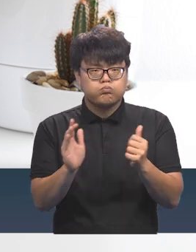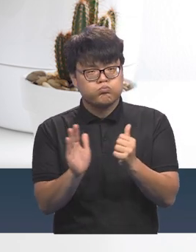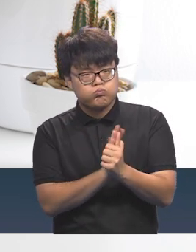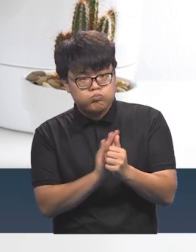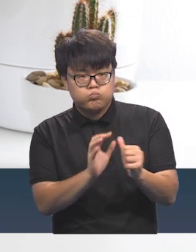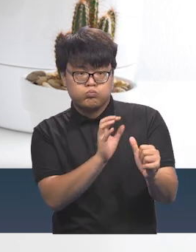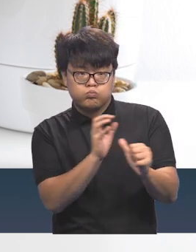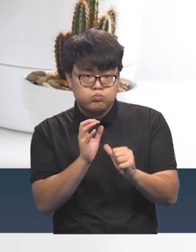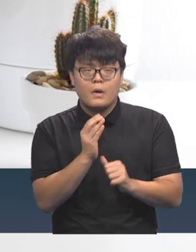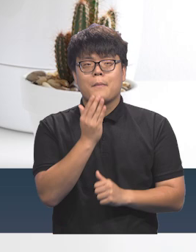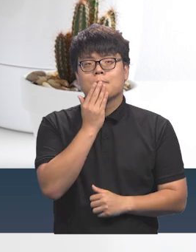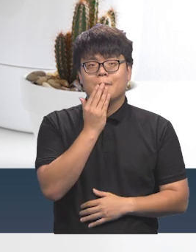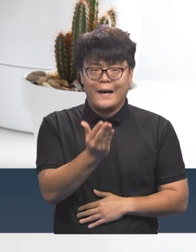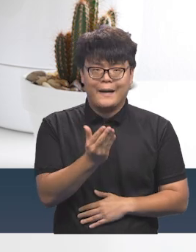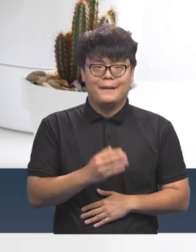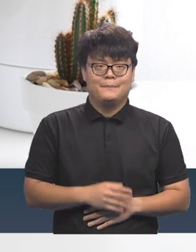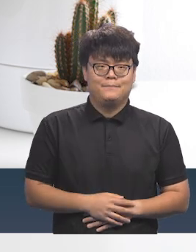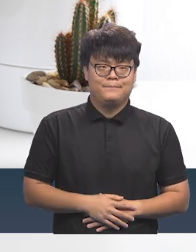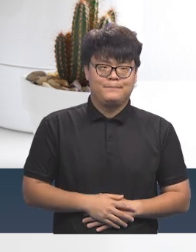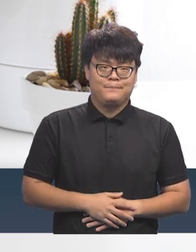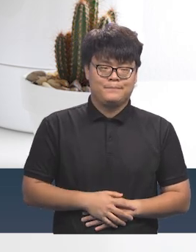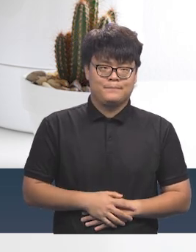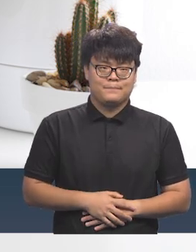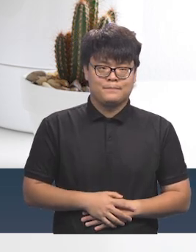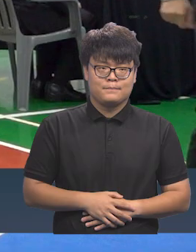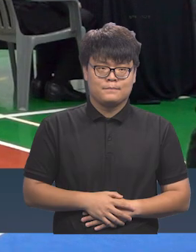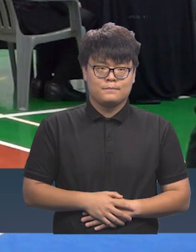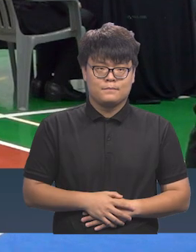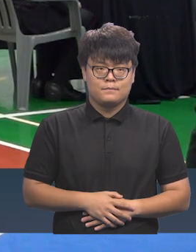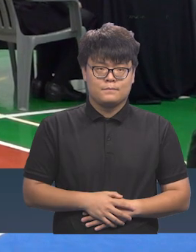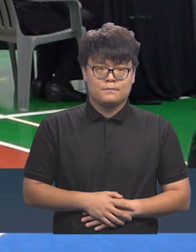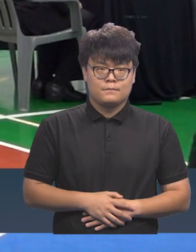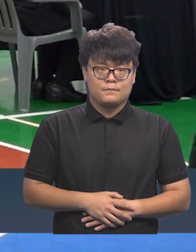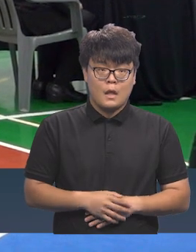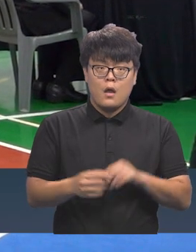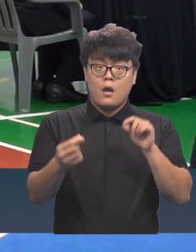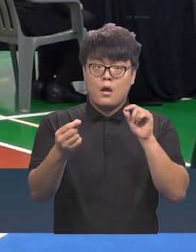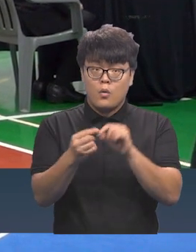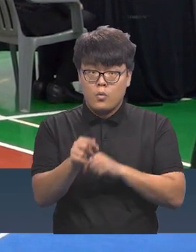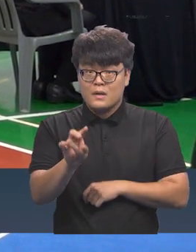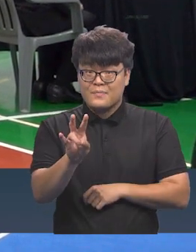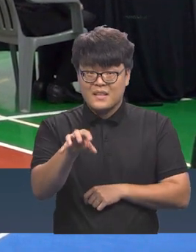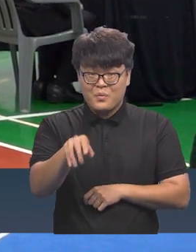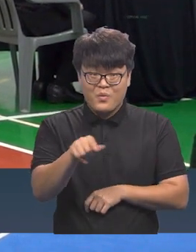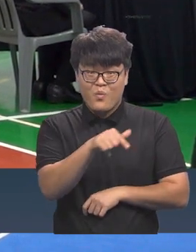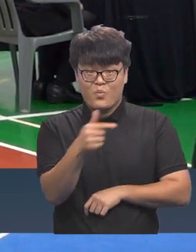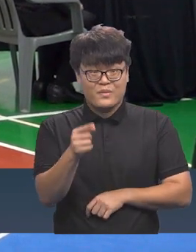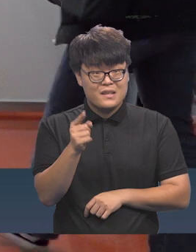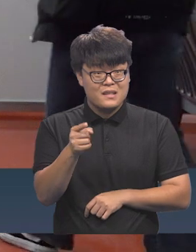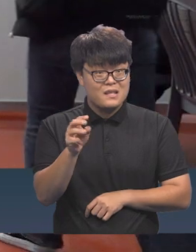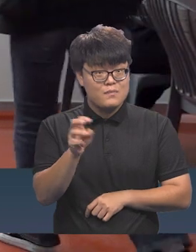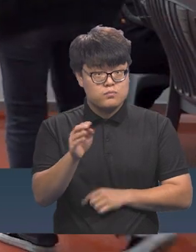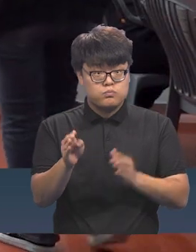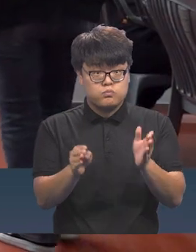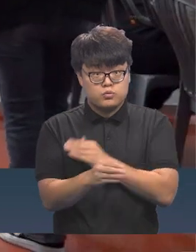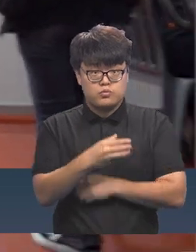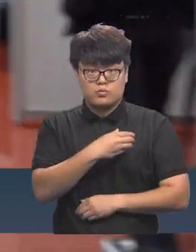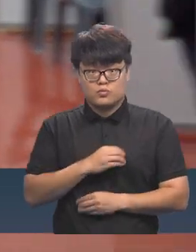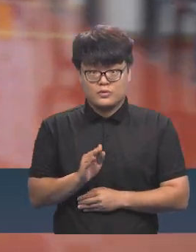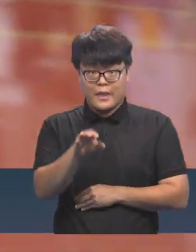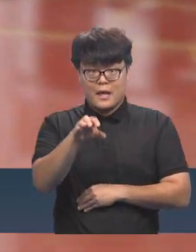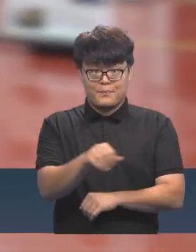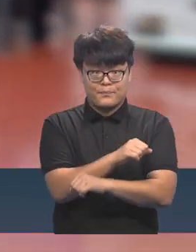있고 취업 지원 서비스도 이용할 수 있습니다 오는 24일 오후 1시 30분 구청에서